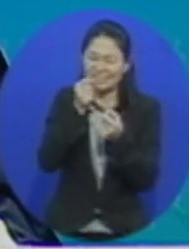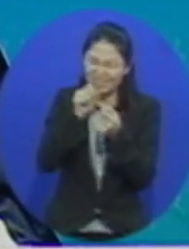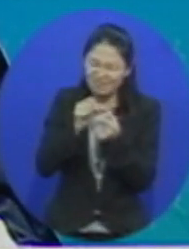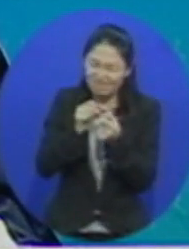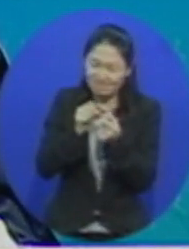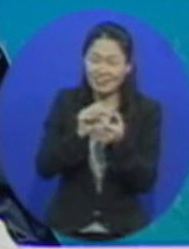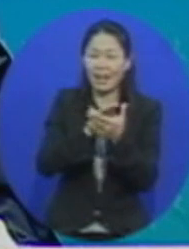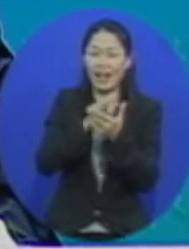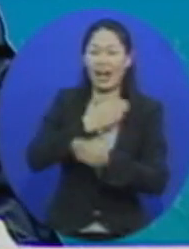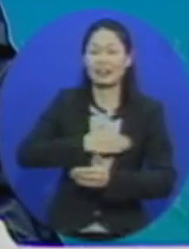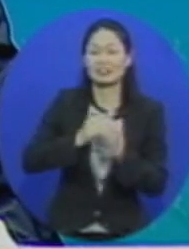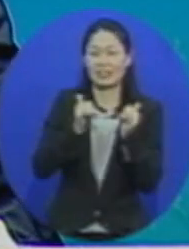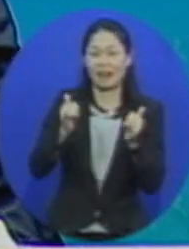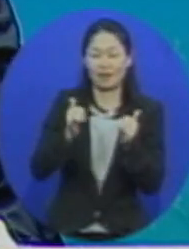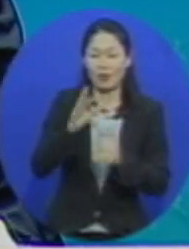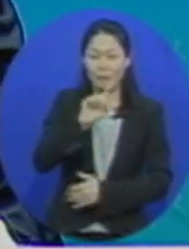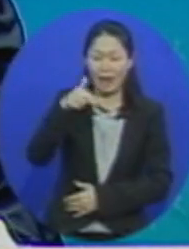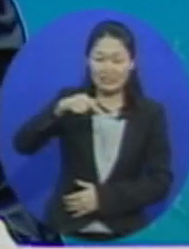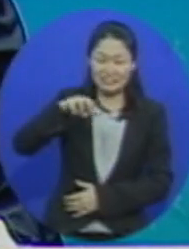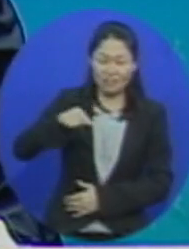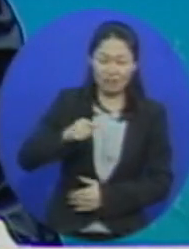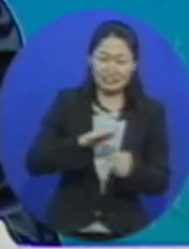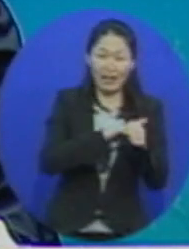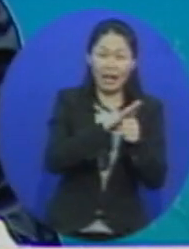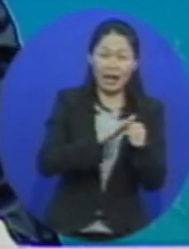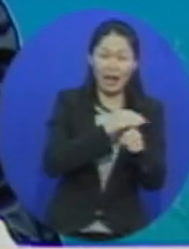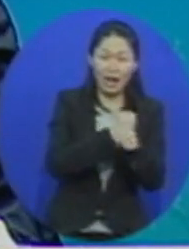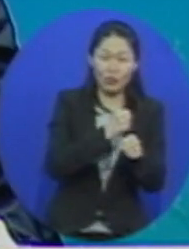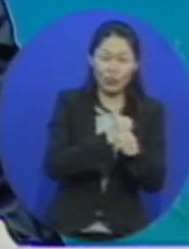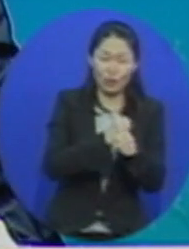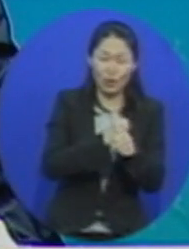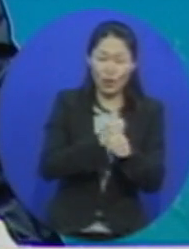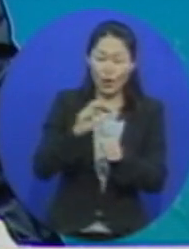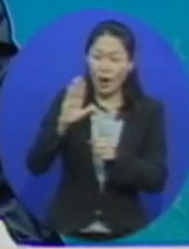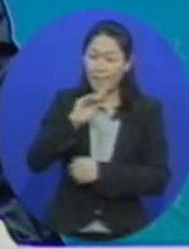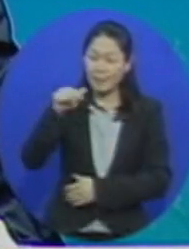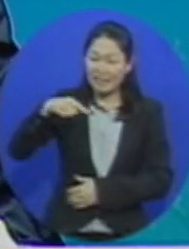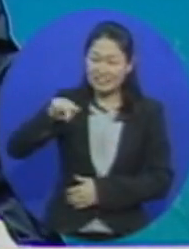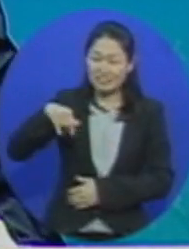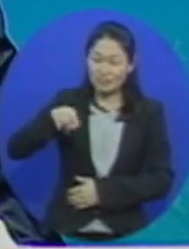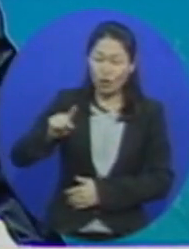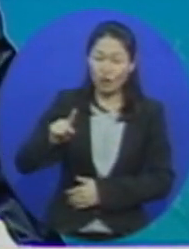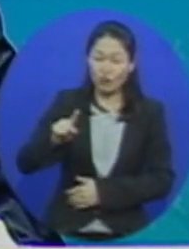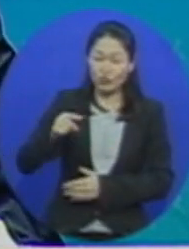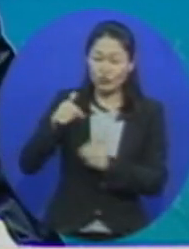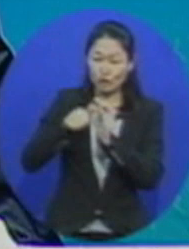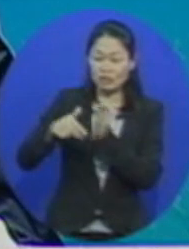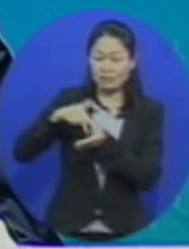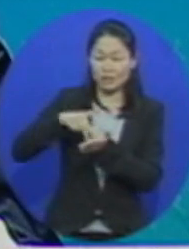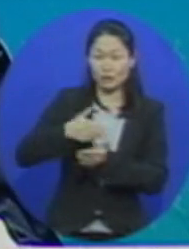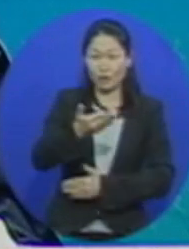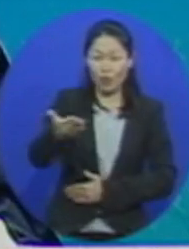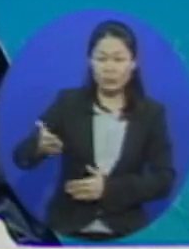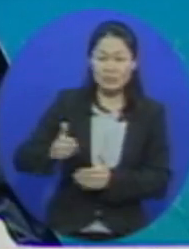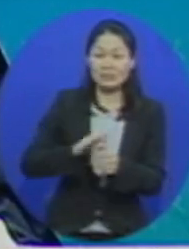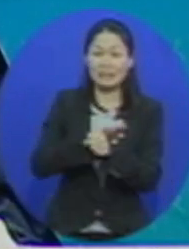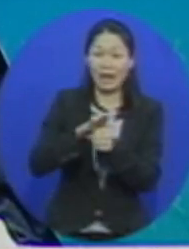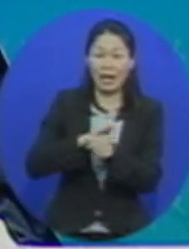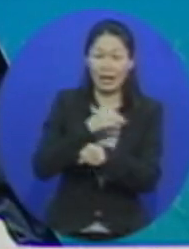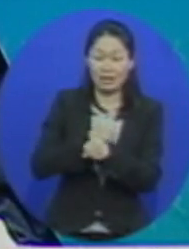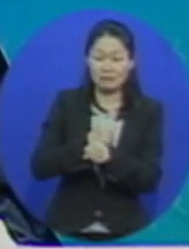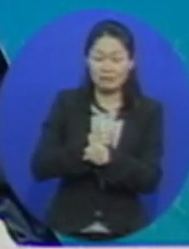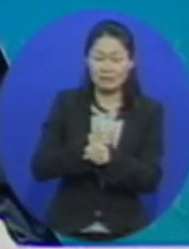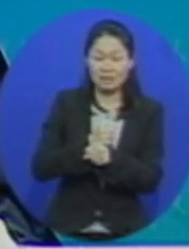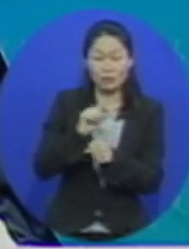사람 박지성 선수를 사랑하고 박지성 선수도 여러분을 사랑하는 이런 관계로 박지성 선수를